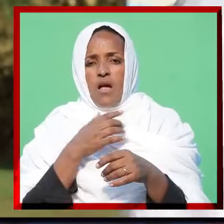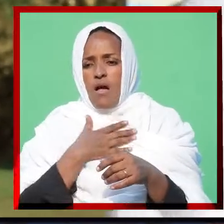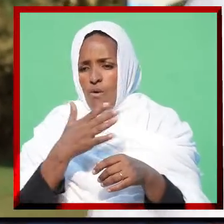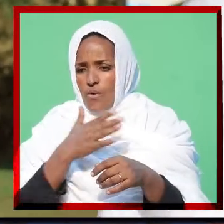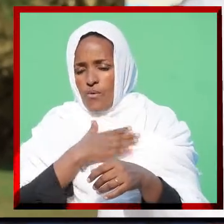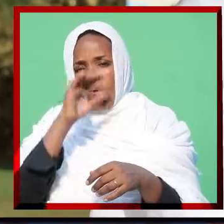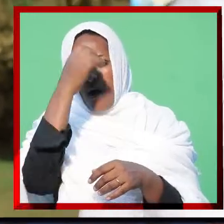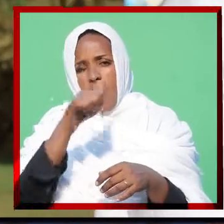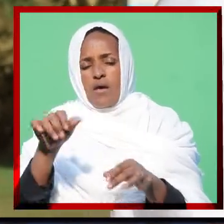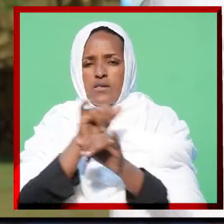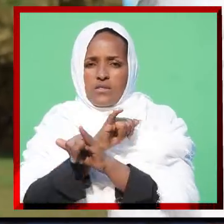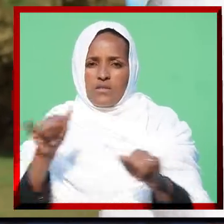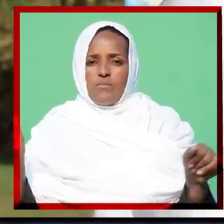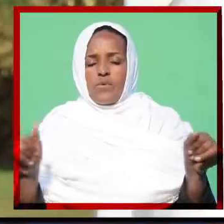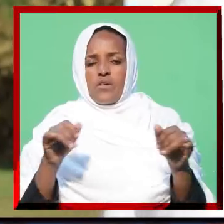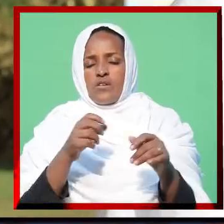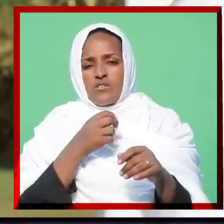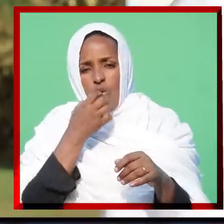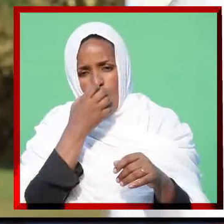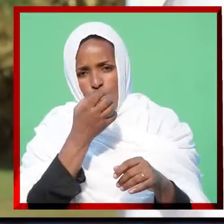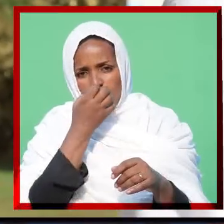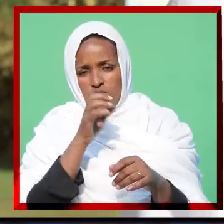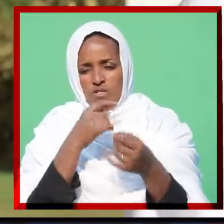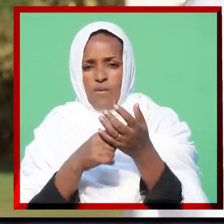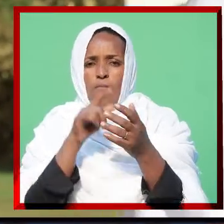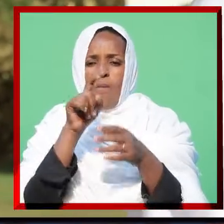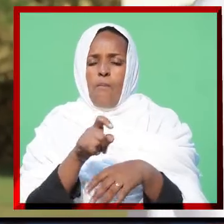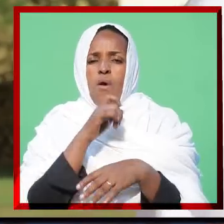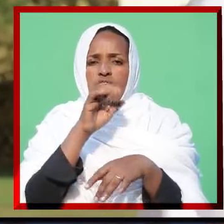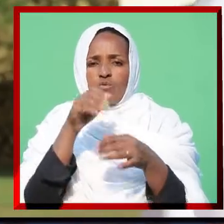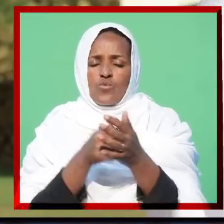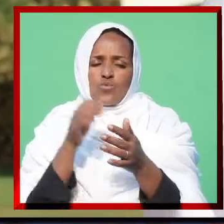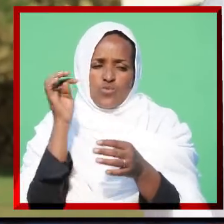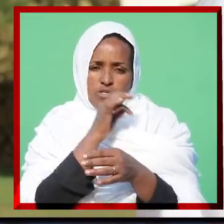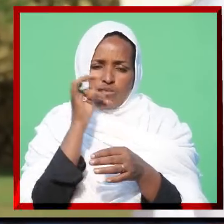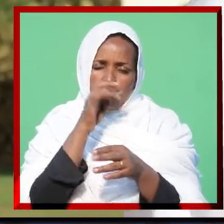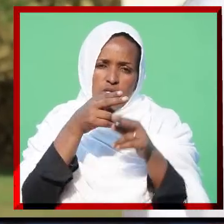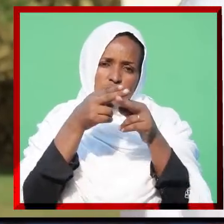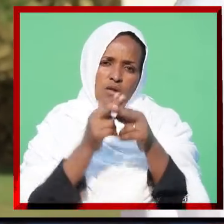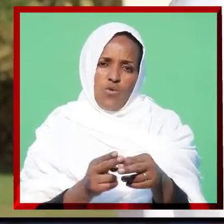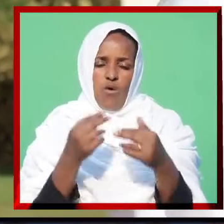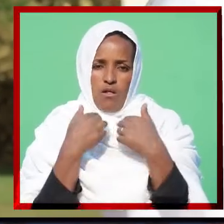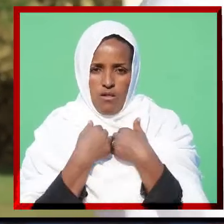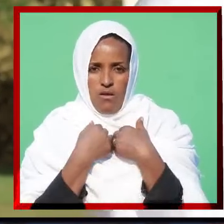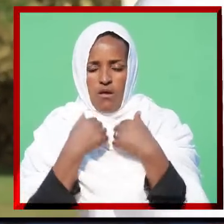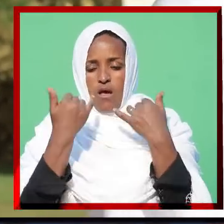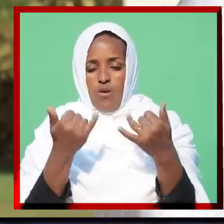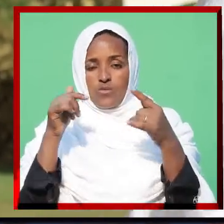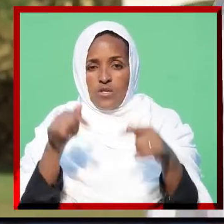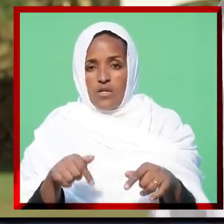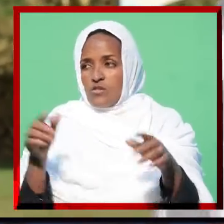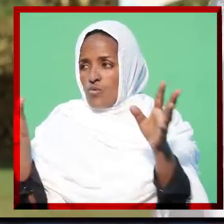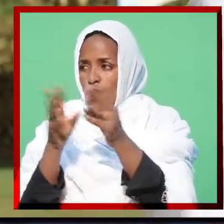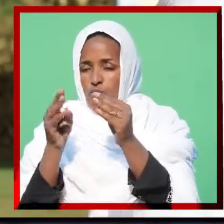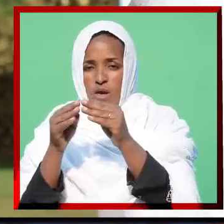እንደምንተነፍሰው አየር እንደ ኦክሲጅን በማያስፈልግ ሁሉ ምንዋሽ ሰዎች አለ። አሁን ዛሬ እዚህ